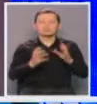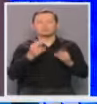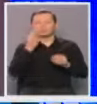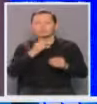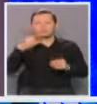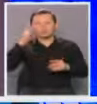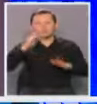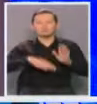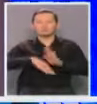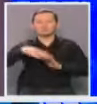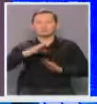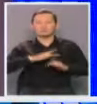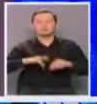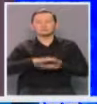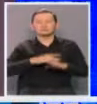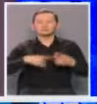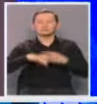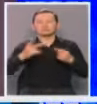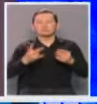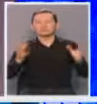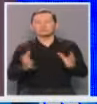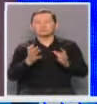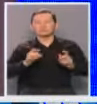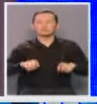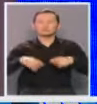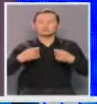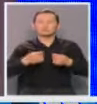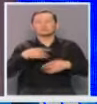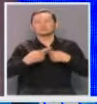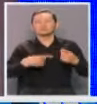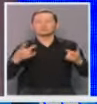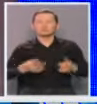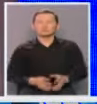ценности казахского народа, которые мы должны сохранить и передать десяткам поколений вперед.